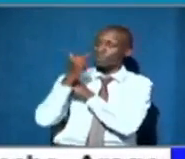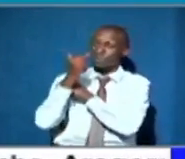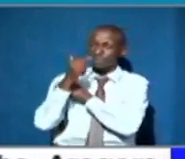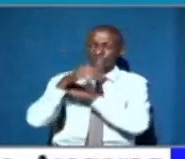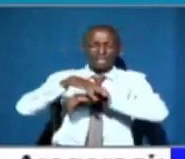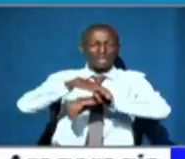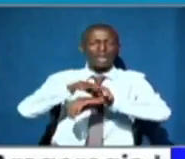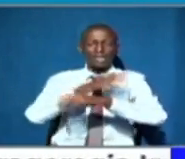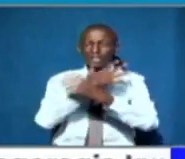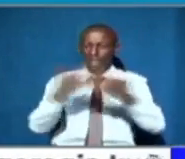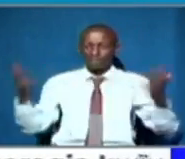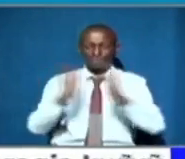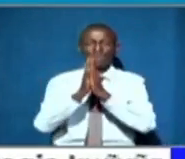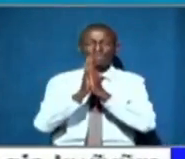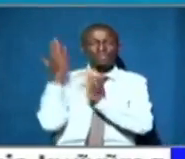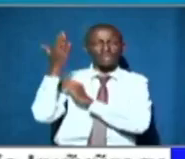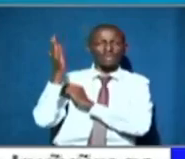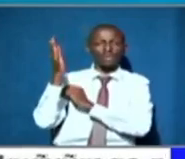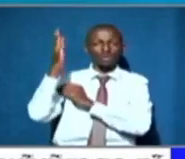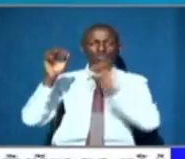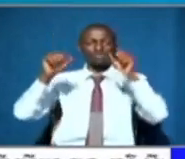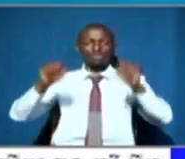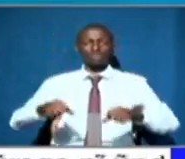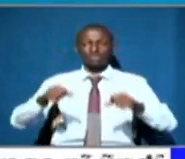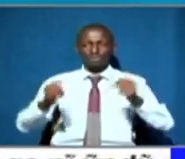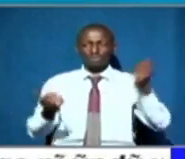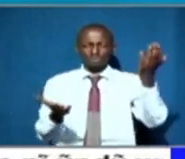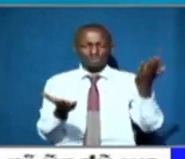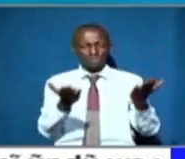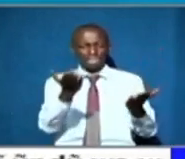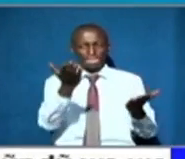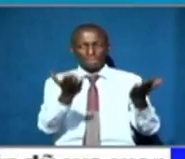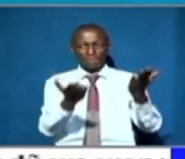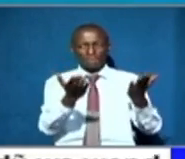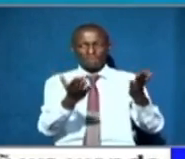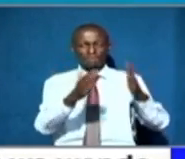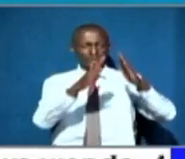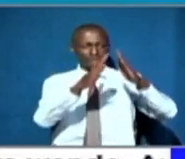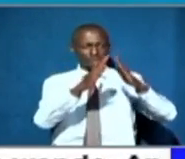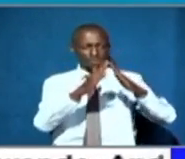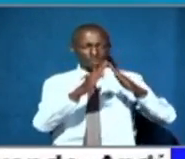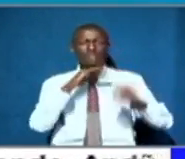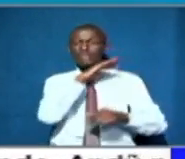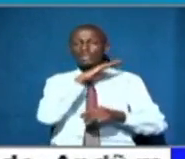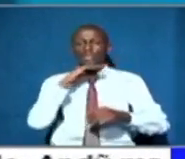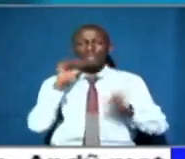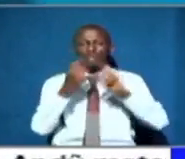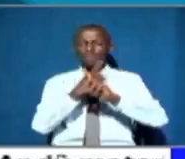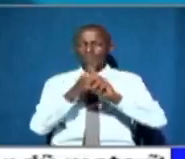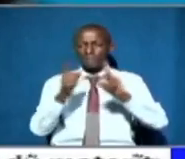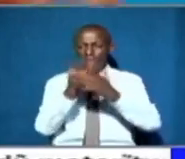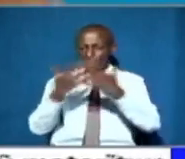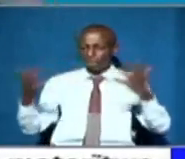ohothe uri no hoere ngai maybe ti hado heta kioro kana hado hena kiria giko no hado othe tanye